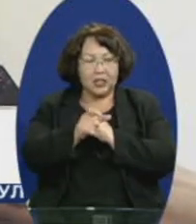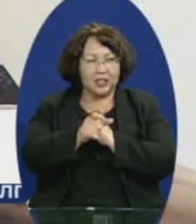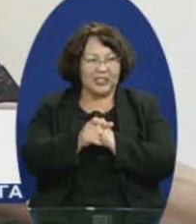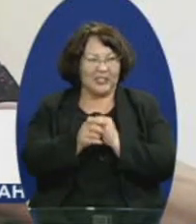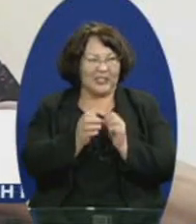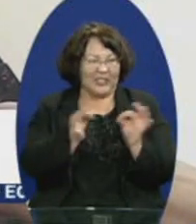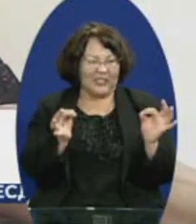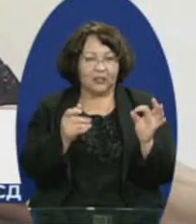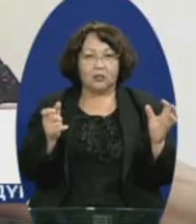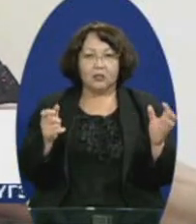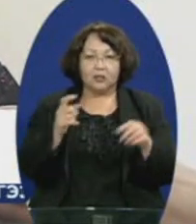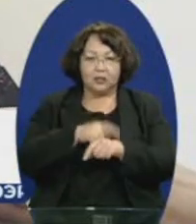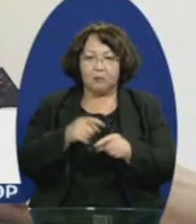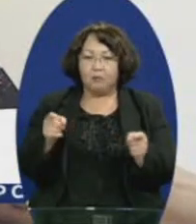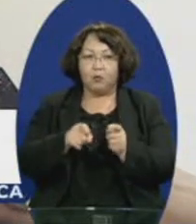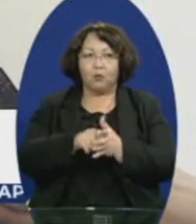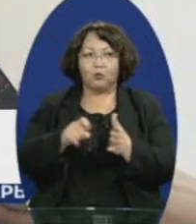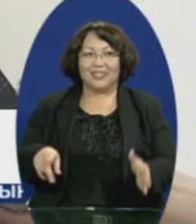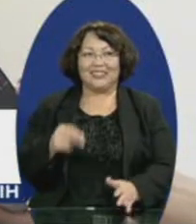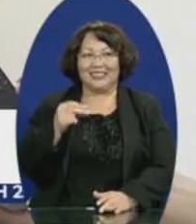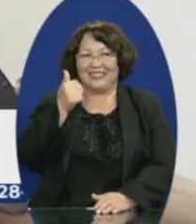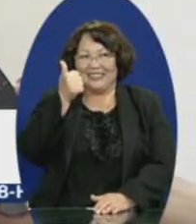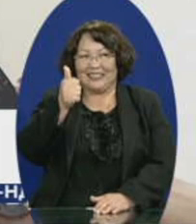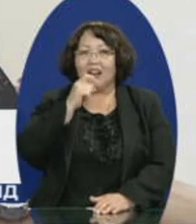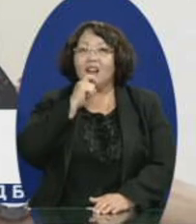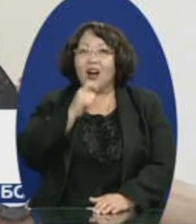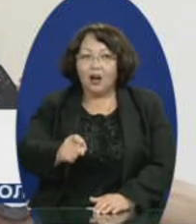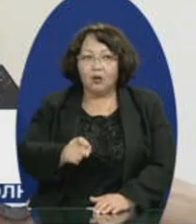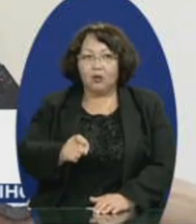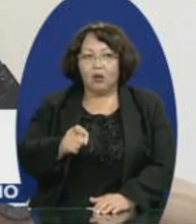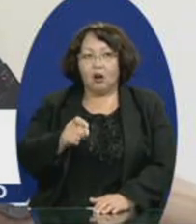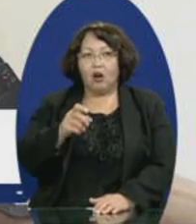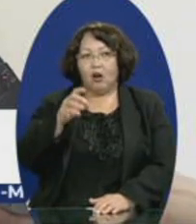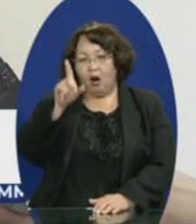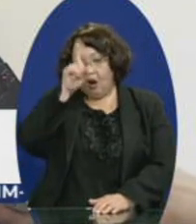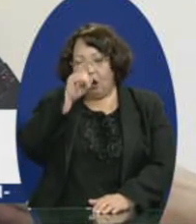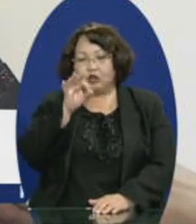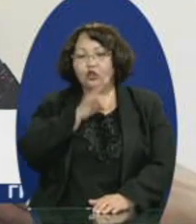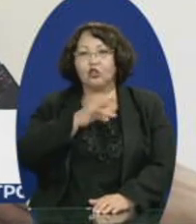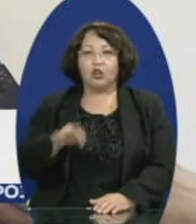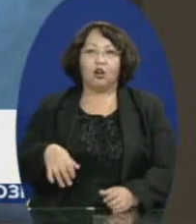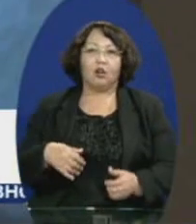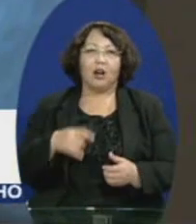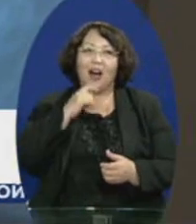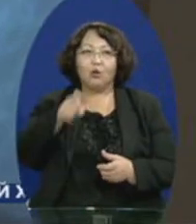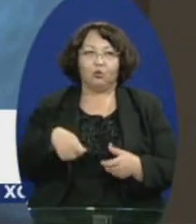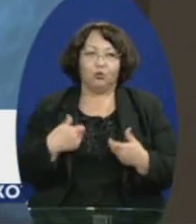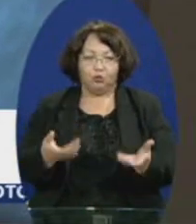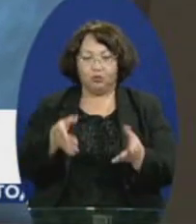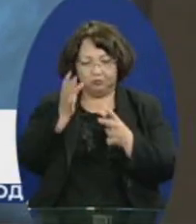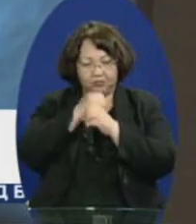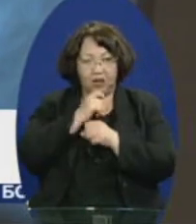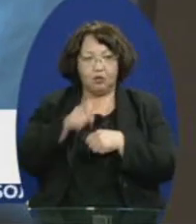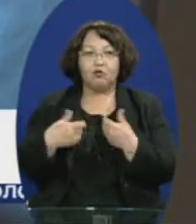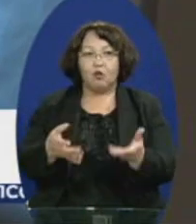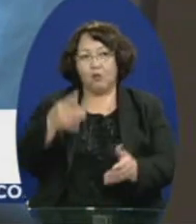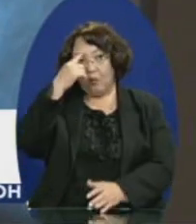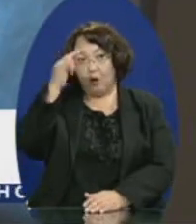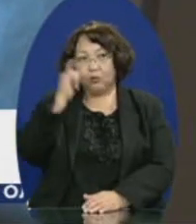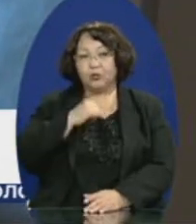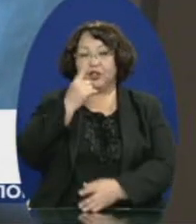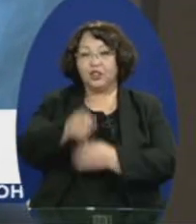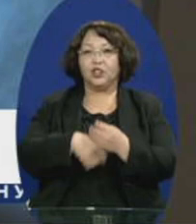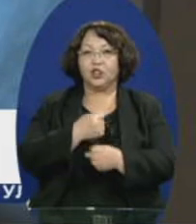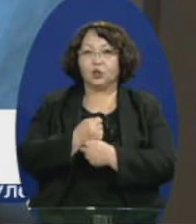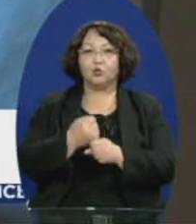сайн энэ одоо онцлогооны үр дүн үйлч хэрэгчд өгч байгаагаараа одоо манай хамгийн гол онцлог болж байгаа. Манай улсад жилд 6000 орчим